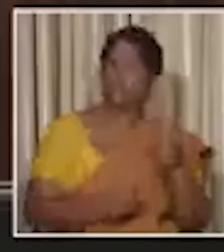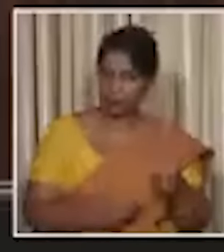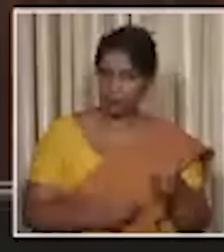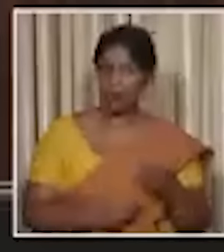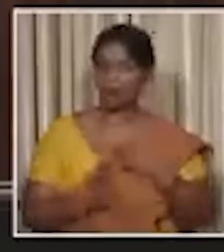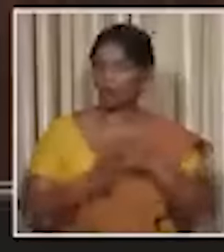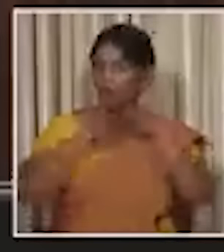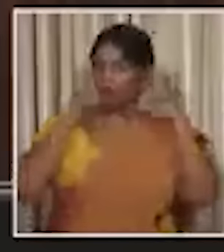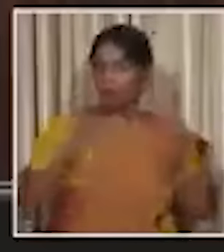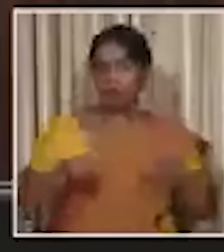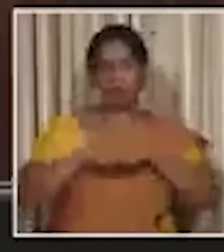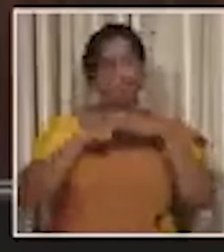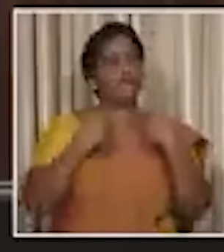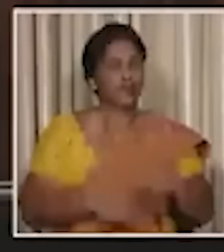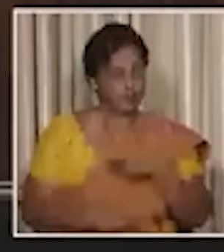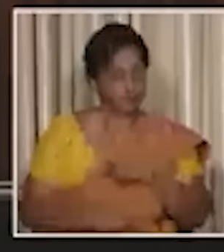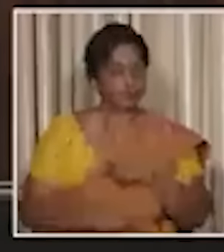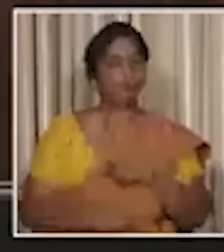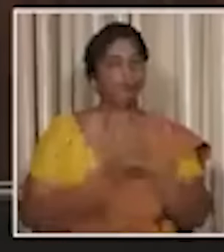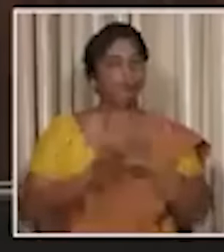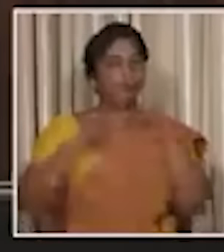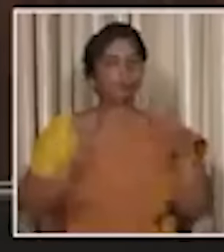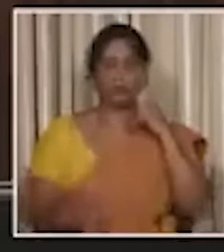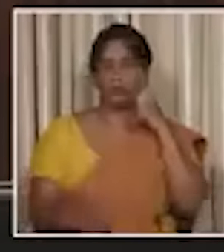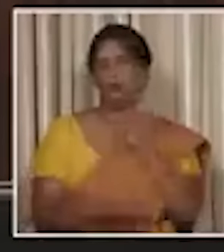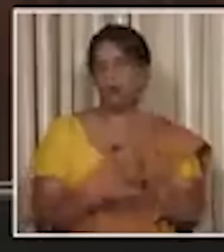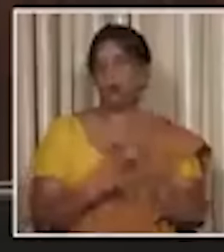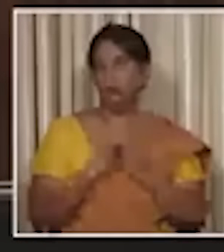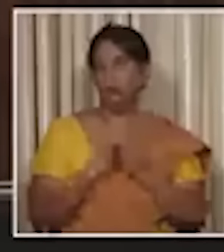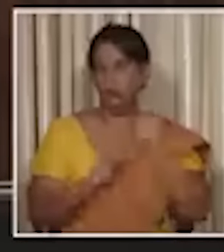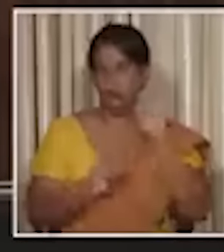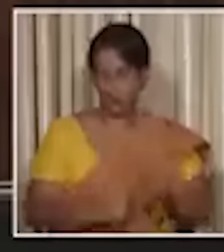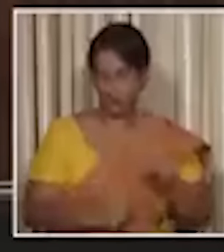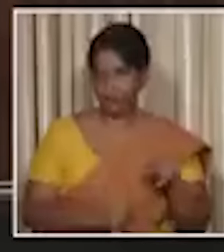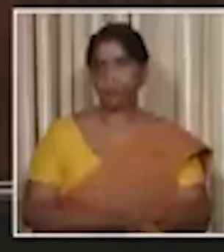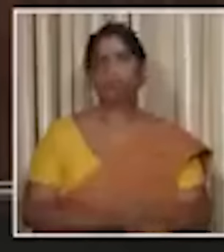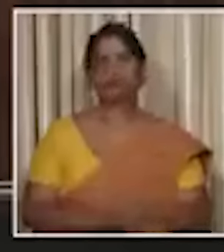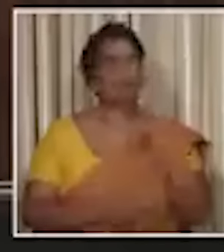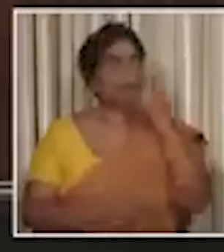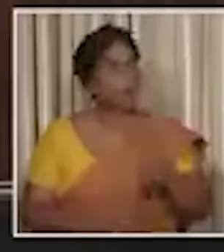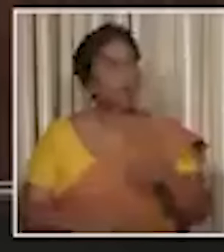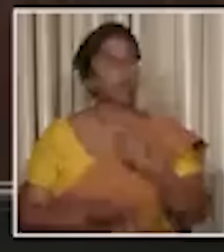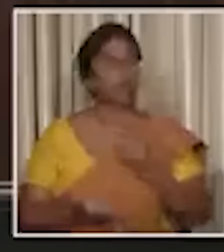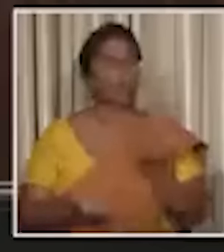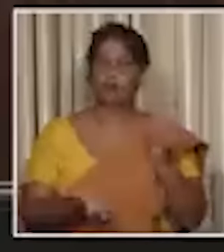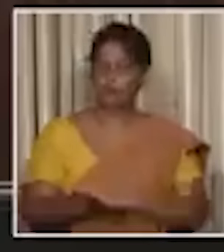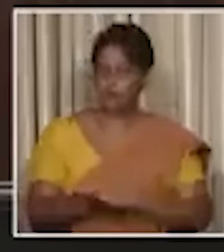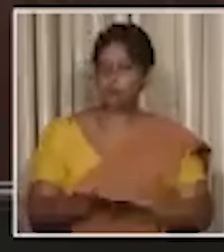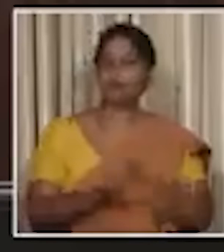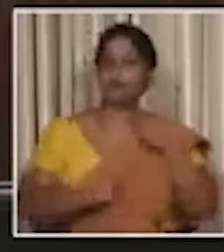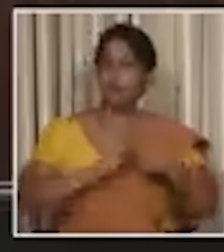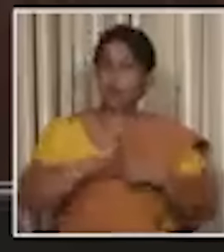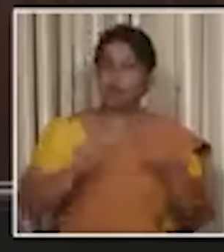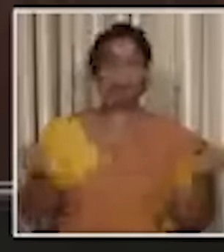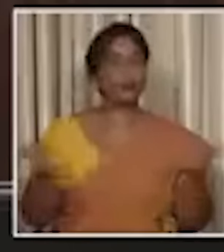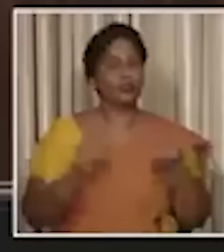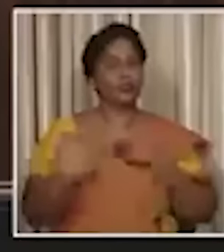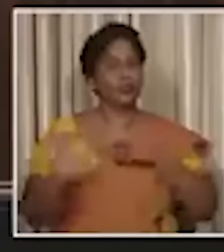நாங்கள் கண்டிப்பாக இட்டுச் செல்ல வேண்டும். விசாரமாக விவசாய ஆராய்ச்சி நிலையங்கள் நாங்கள் மேம்படுத்த வேண்டும். அந்த நிலையங்களை முன்னேற்ற வேண்டும்.